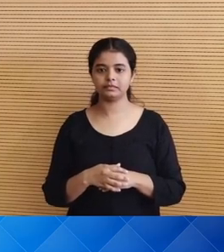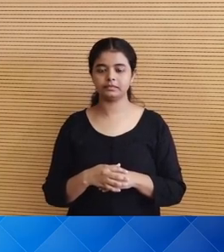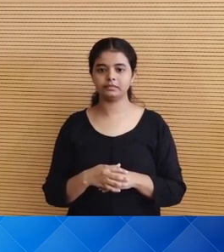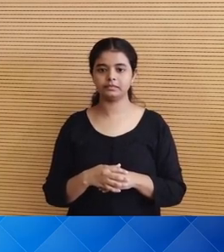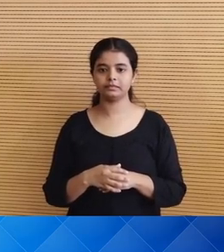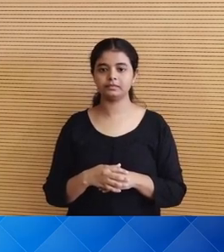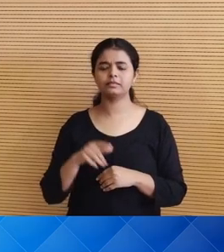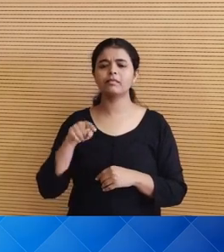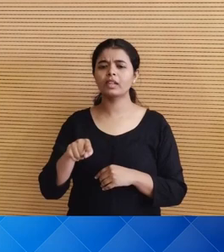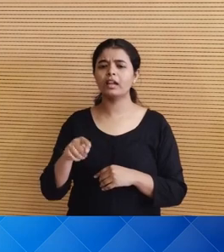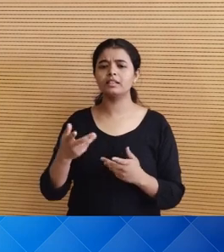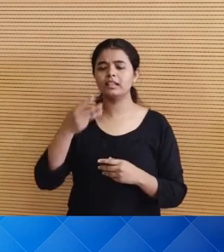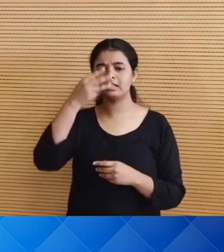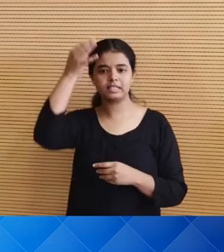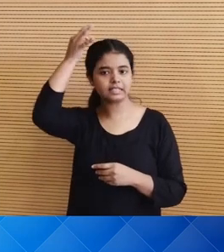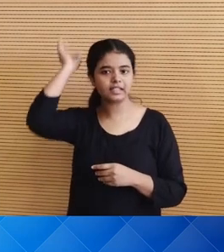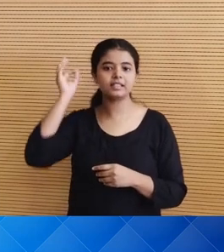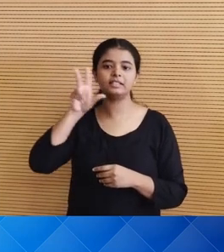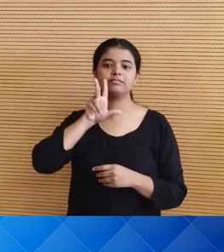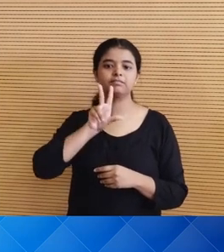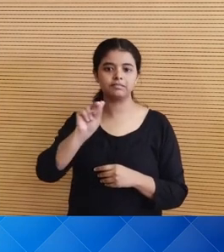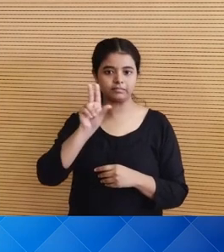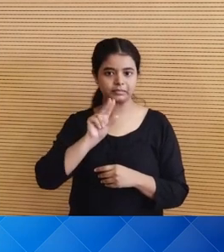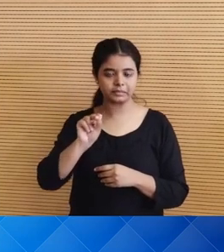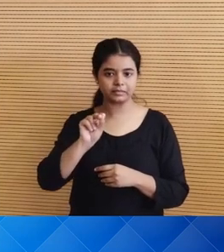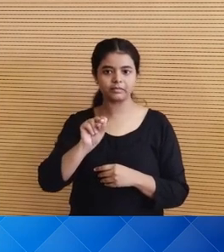शुभम करोति कल्याणम आरोग्यम धन संपदा